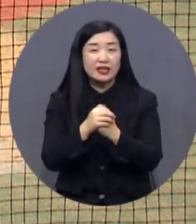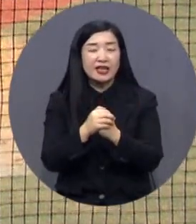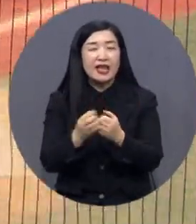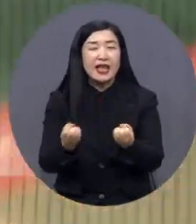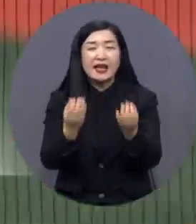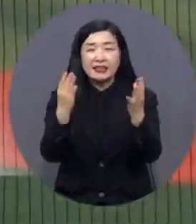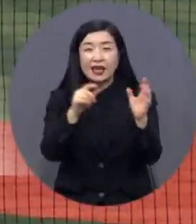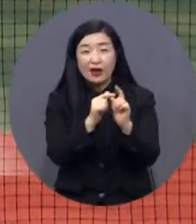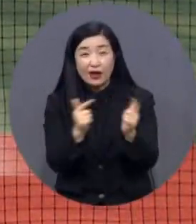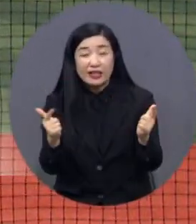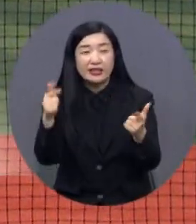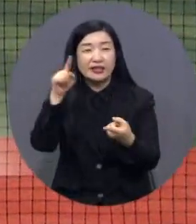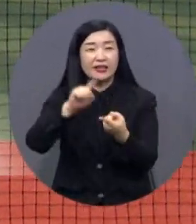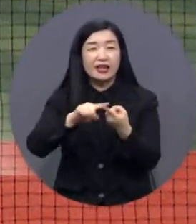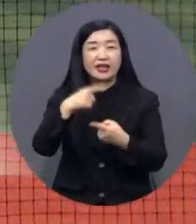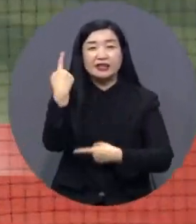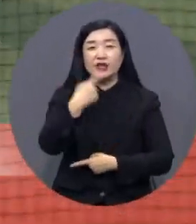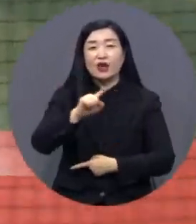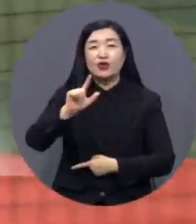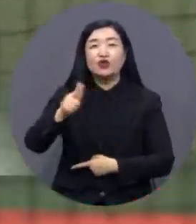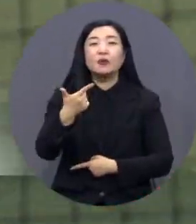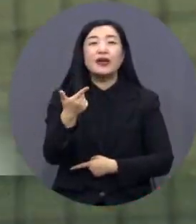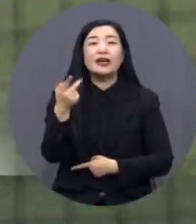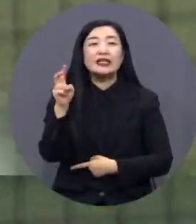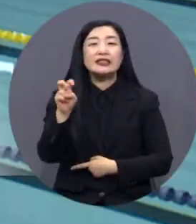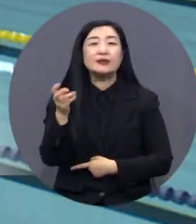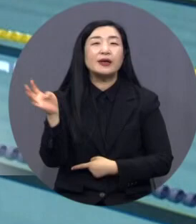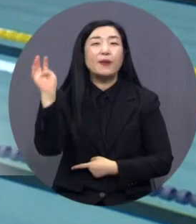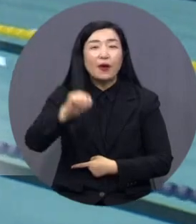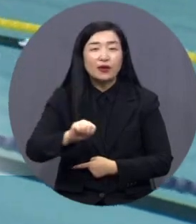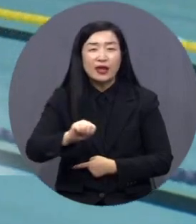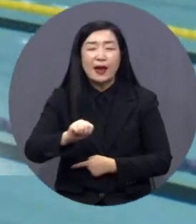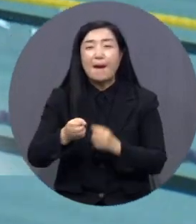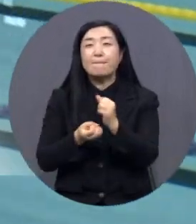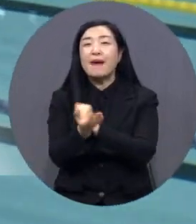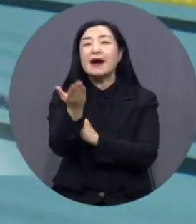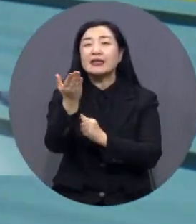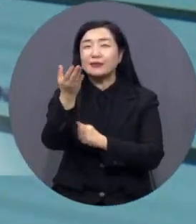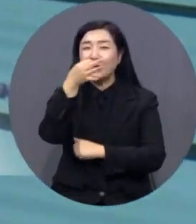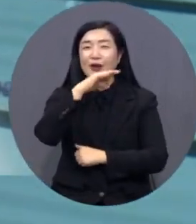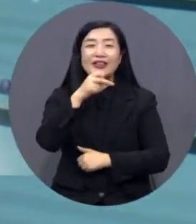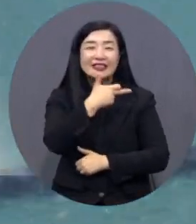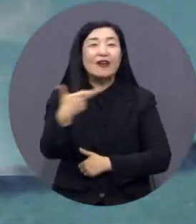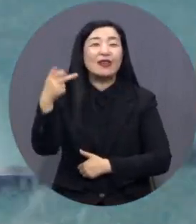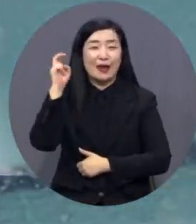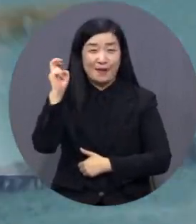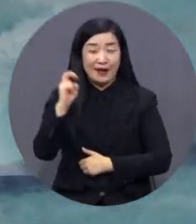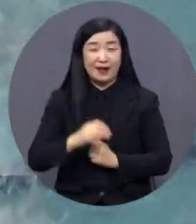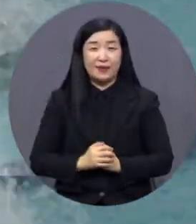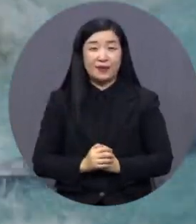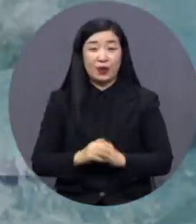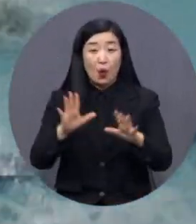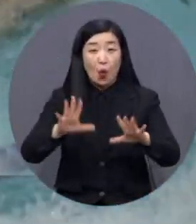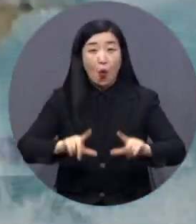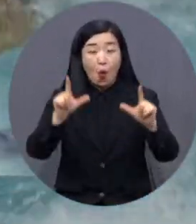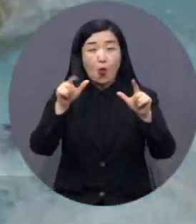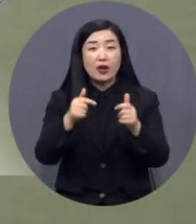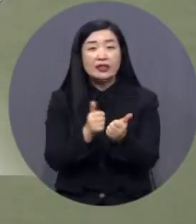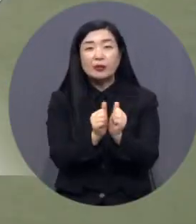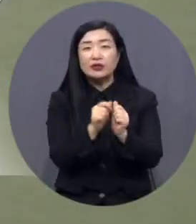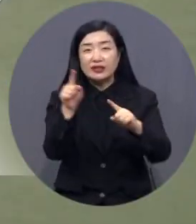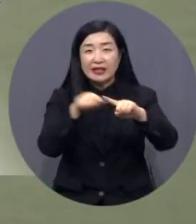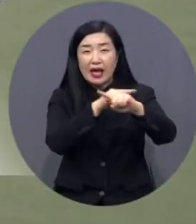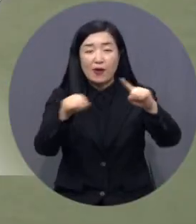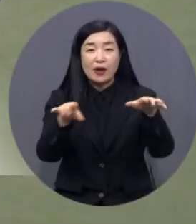행사를 통해 1,623억 원의 지역 경제 파급 효과를 예측했습니다. 한편 올해 각종 스포츠 대회를